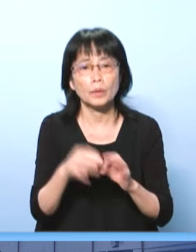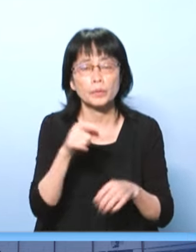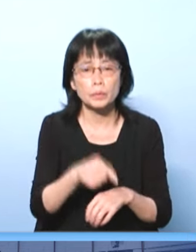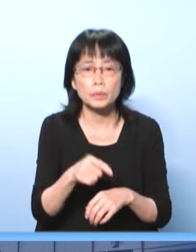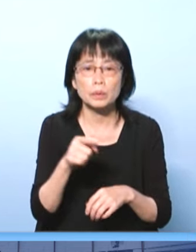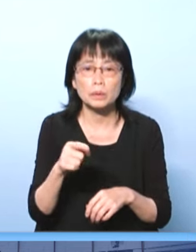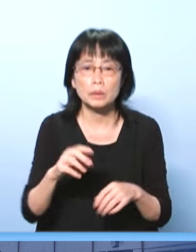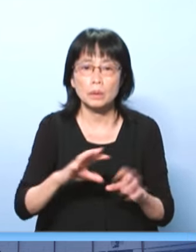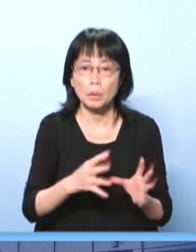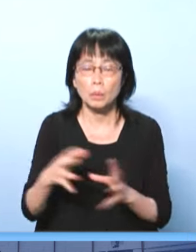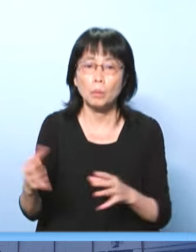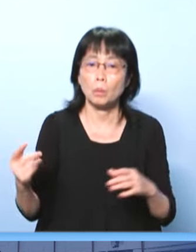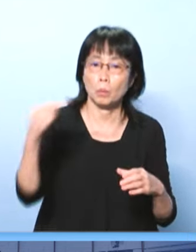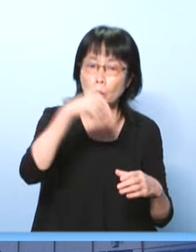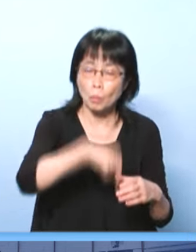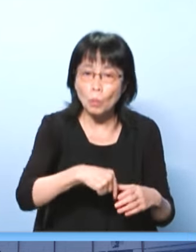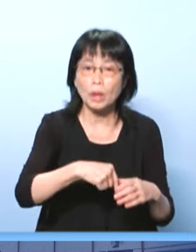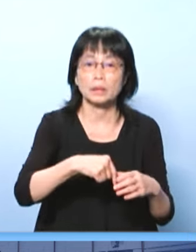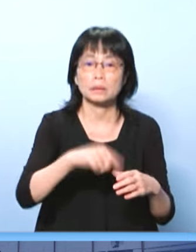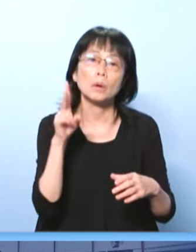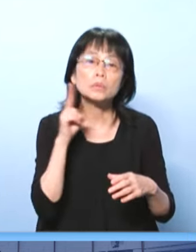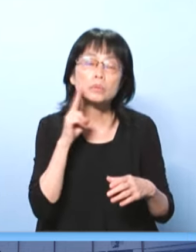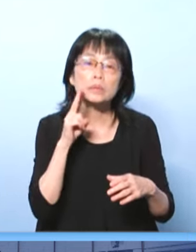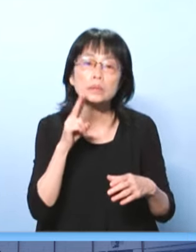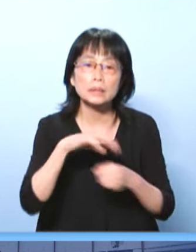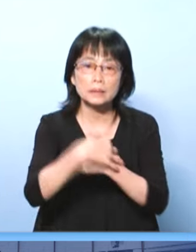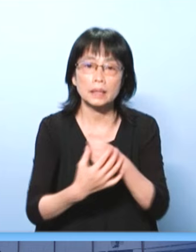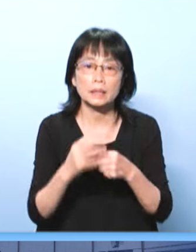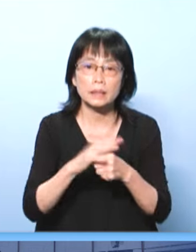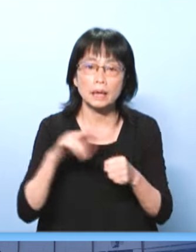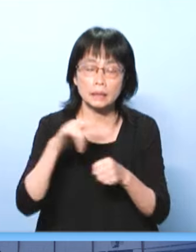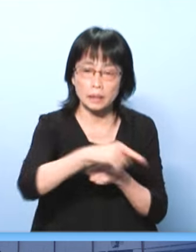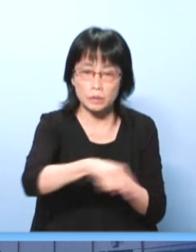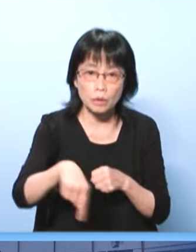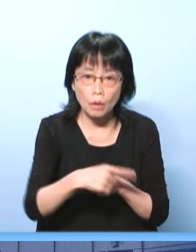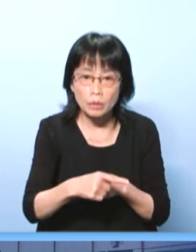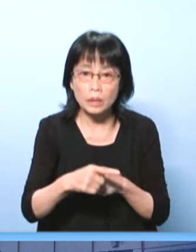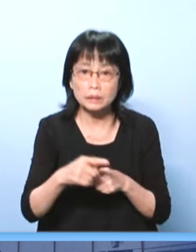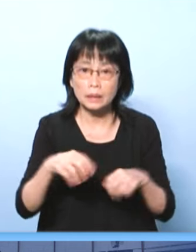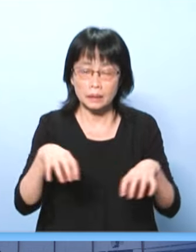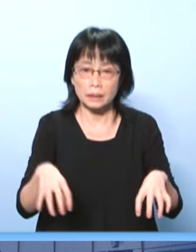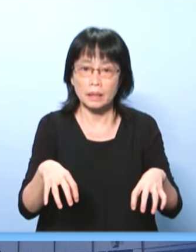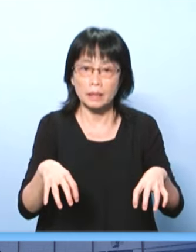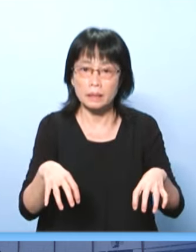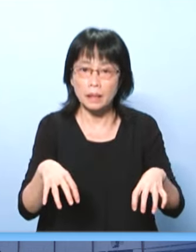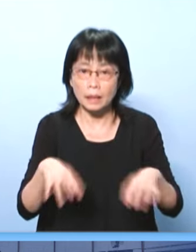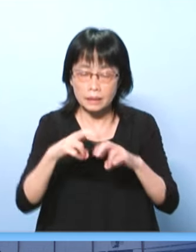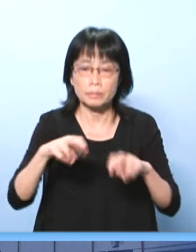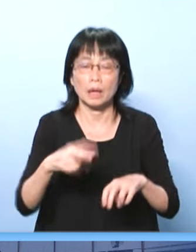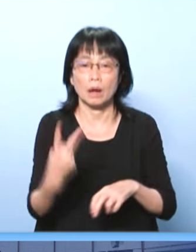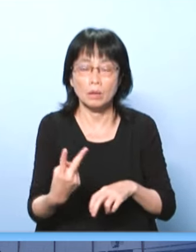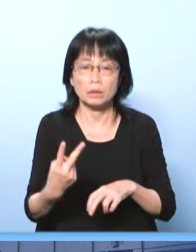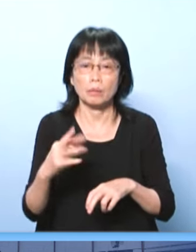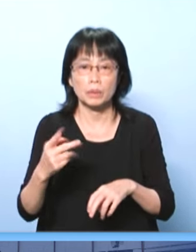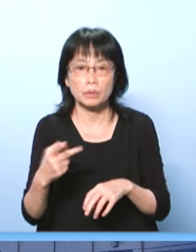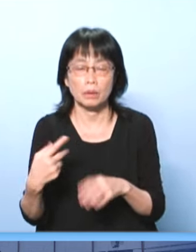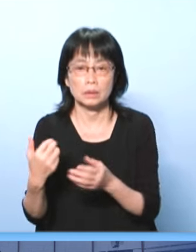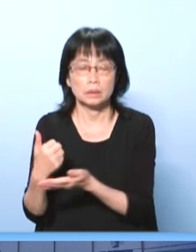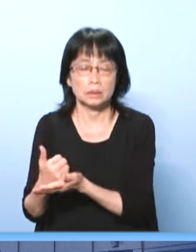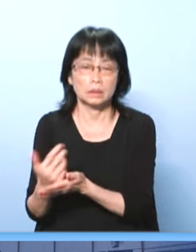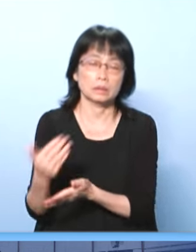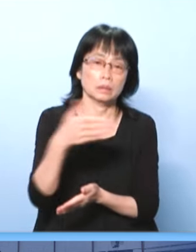際機場嗰度啦，提供一個一地兩檢，咁咧就跟住可以用直升機咧就接駁我哋嘅國際乘客咧，直接去到